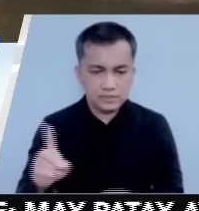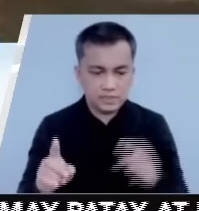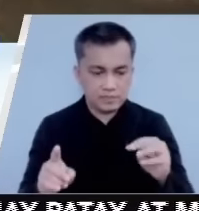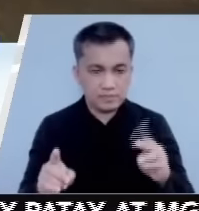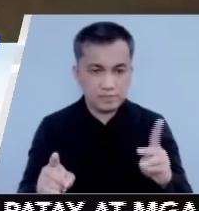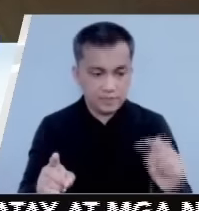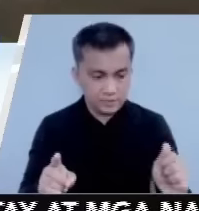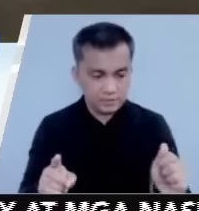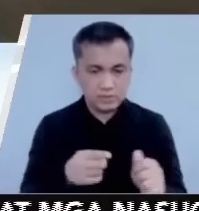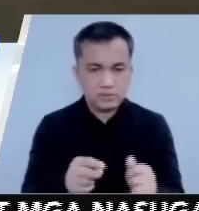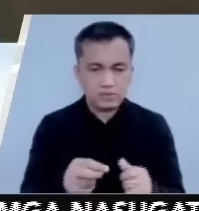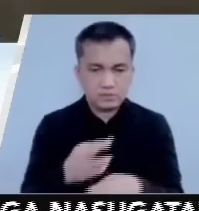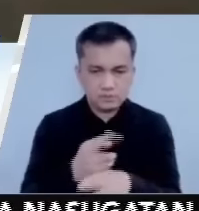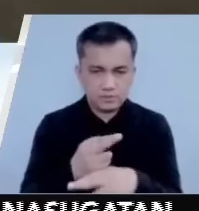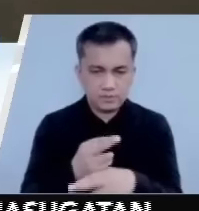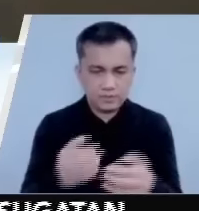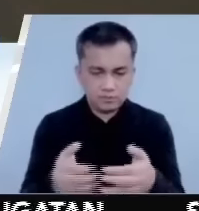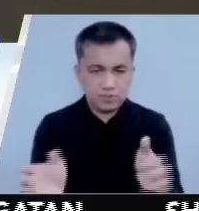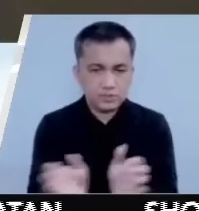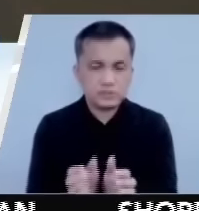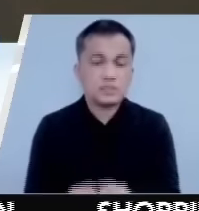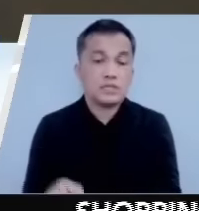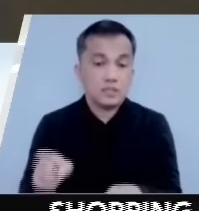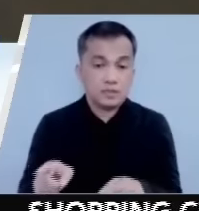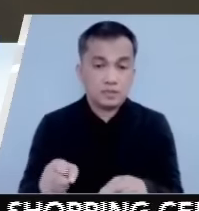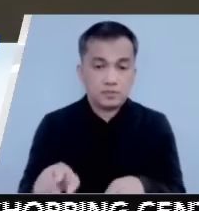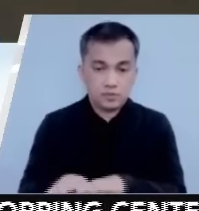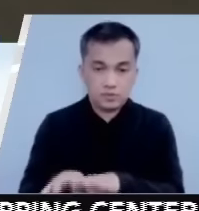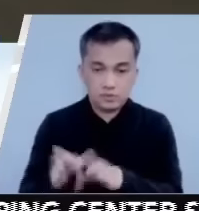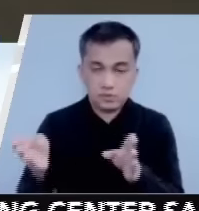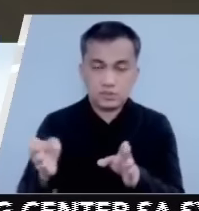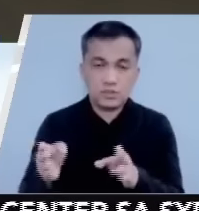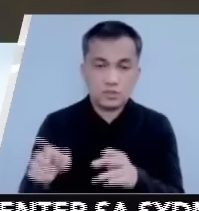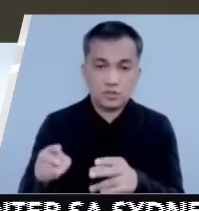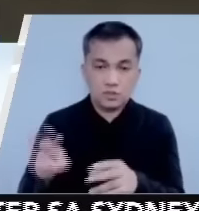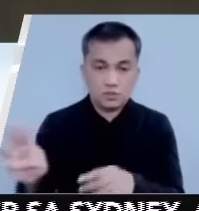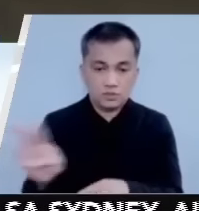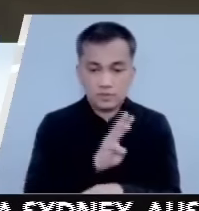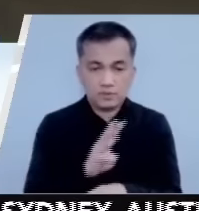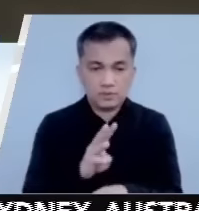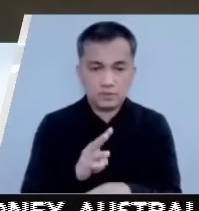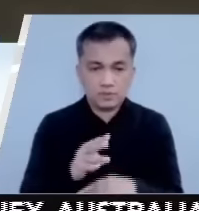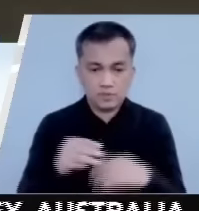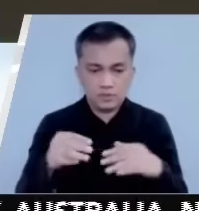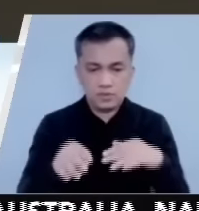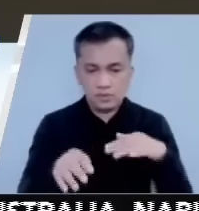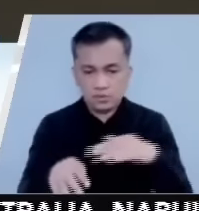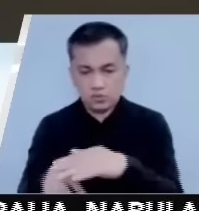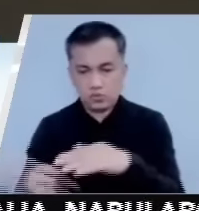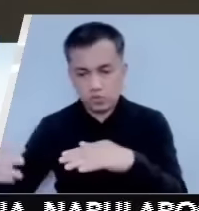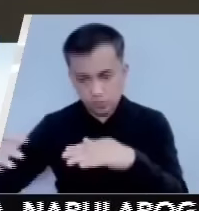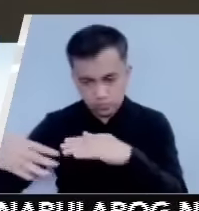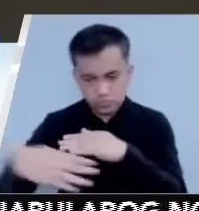maisaayos ang butas. Binuksan ng MMDA ang westbound lane at nagpa-counterflow para sa mga motoristang galing sa Naiya Terminal